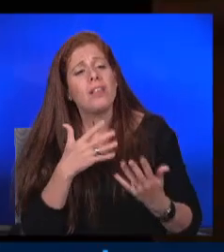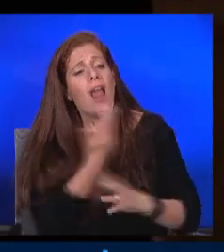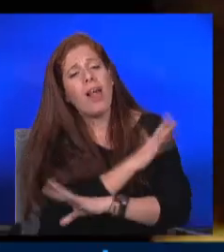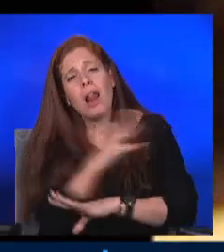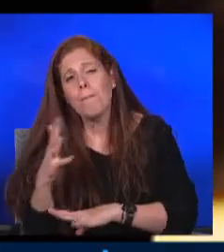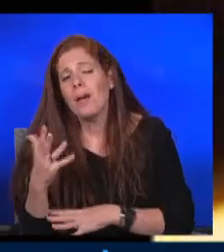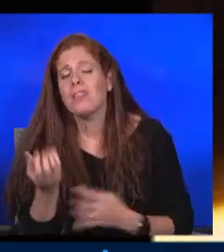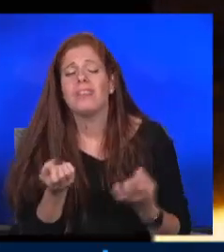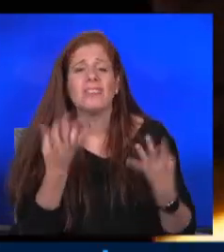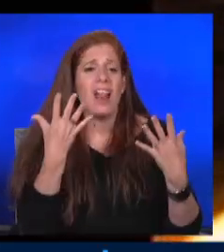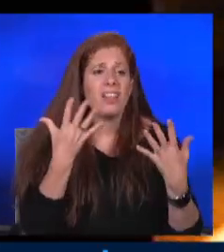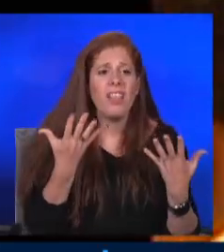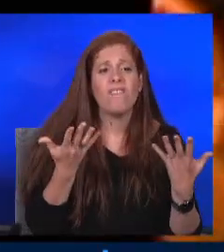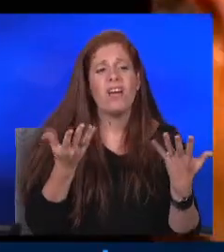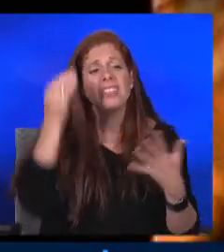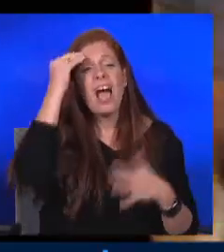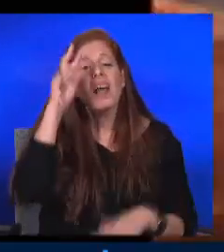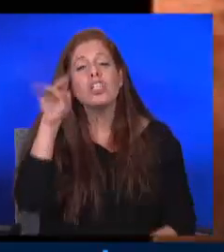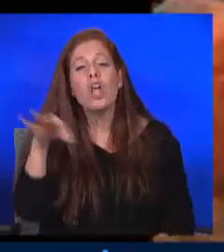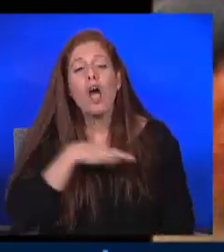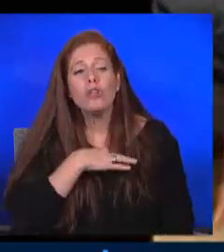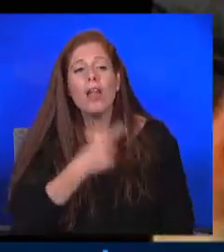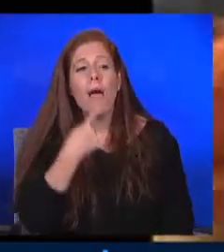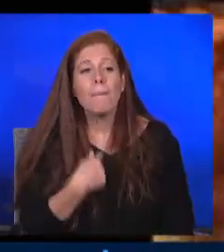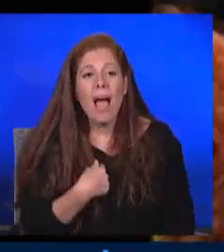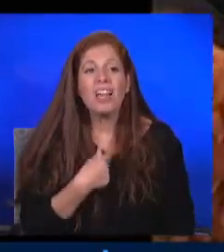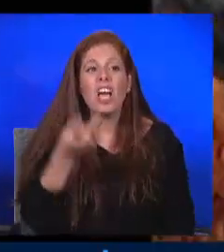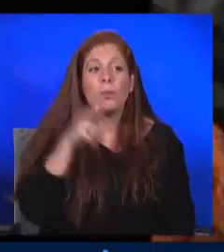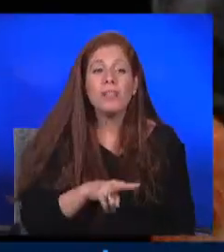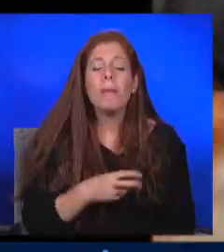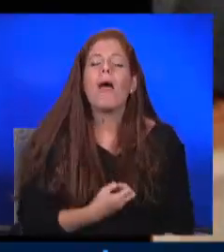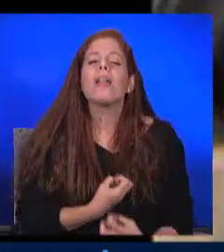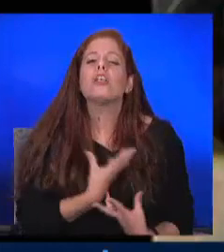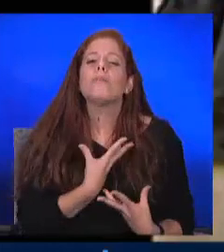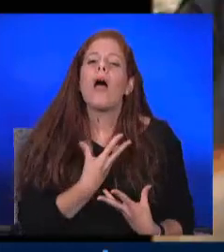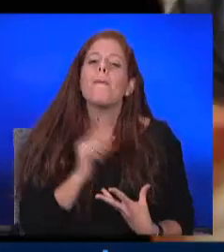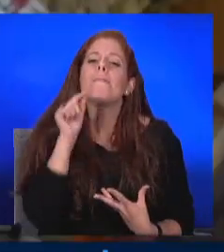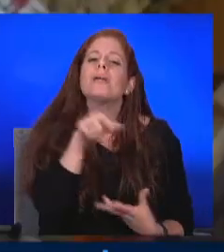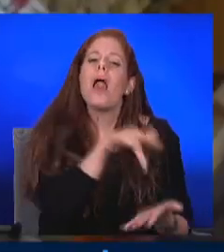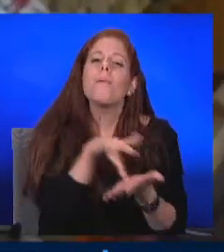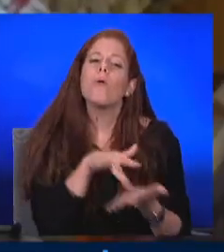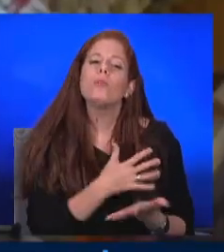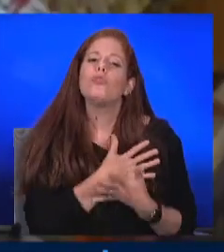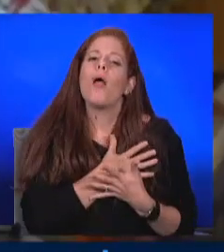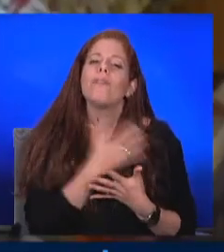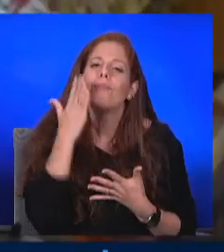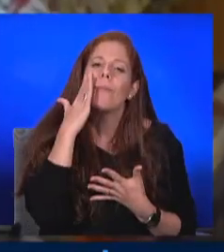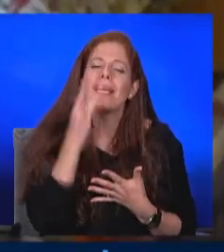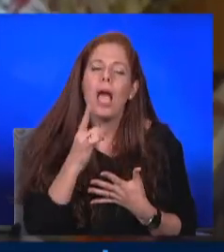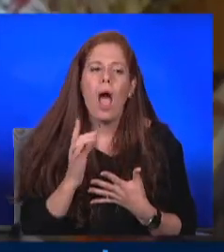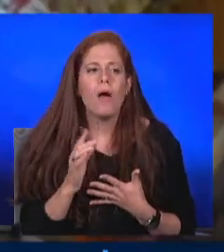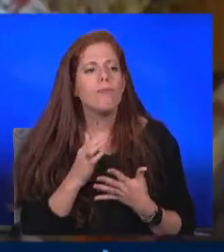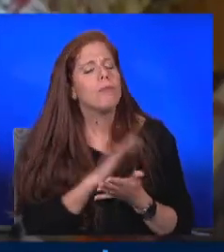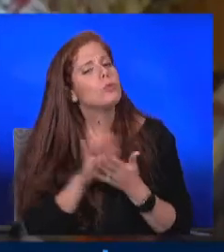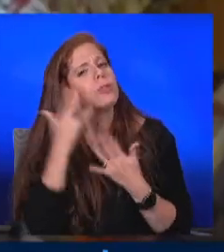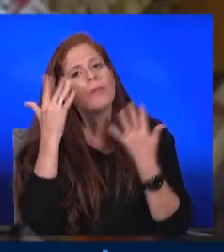לשמורת טבע. וזכרתי שאח שלי אמר לי, אחרי שמתים, הנשמה שלך עוברת במקומות שבו היא אוהבת או מכירה. ופשוט דמיינתי